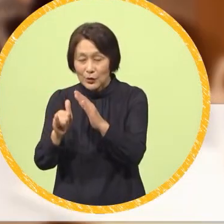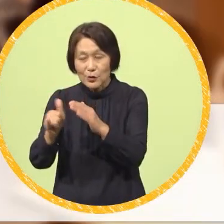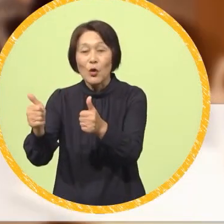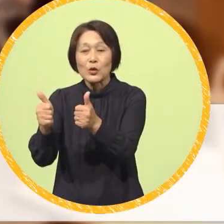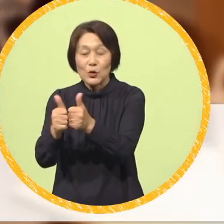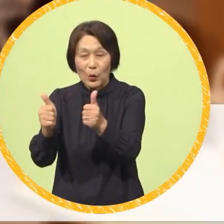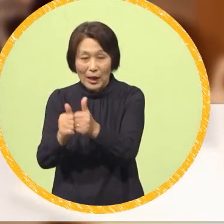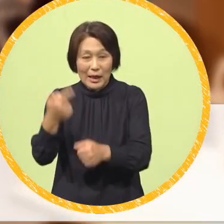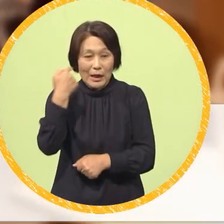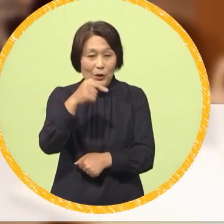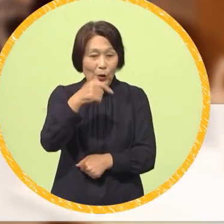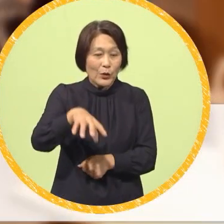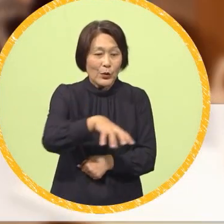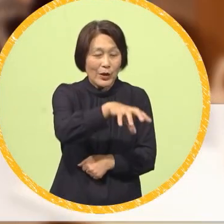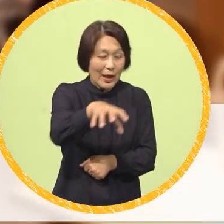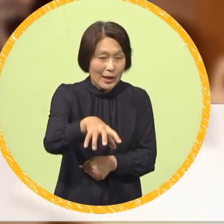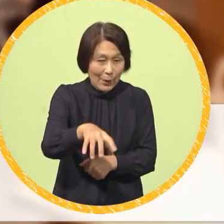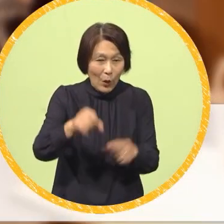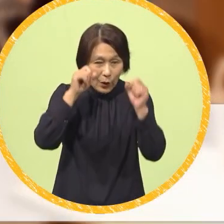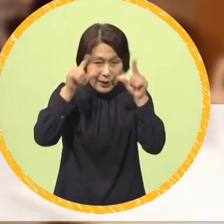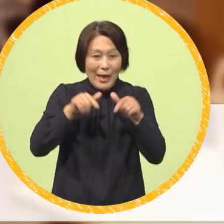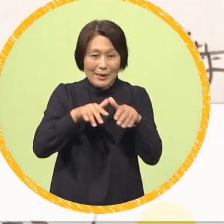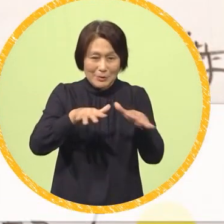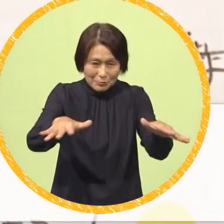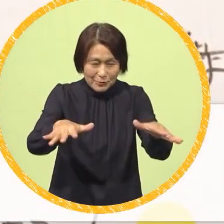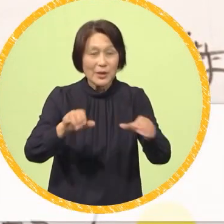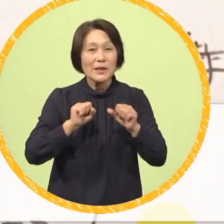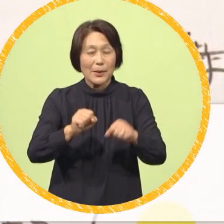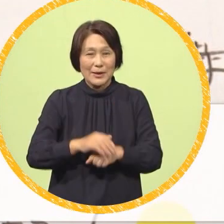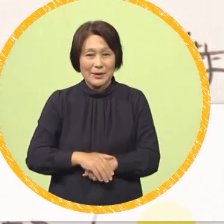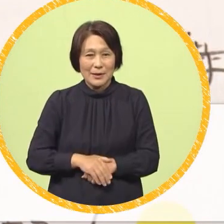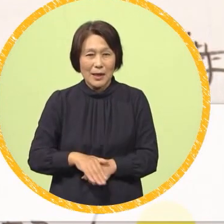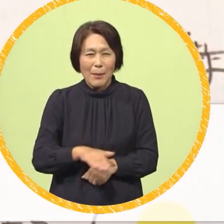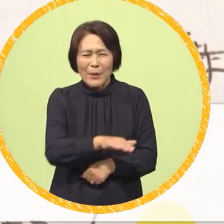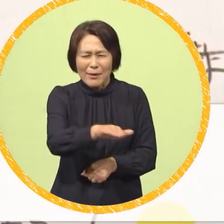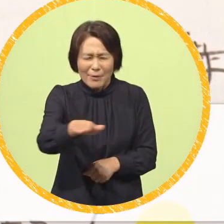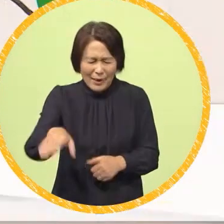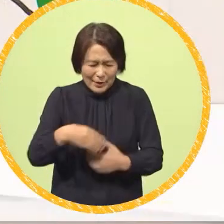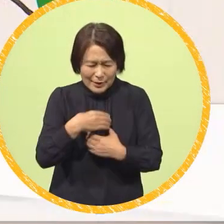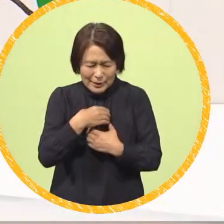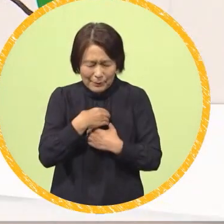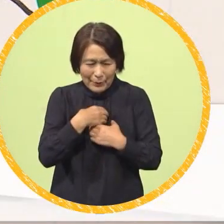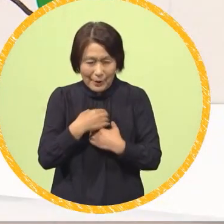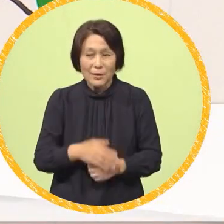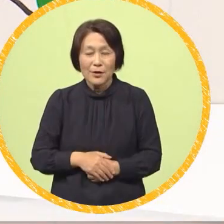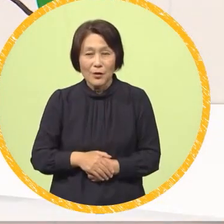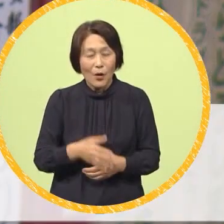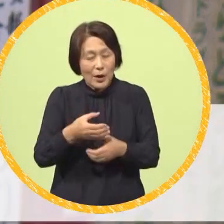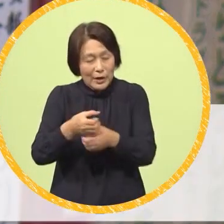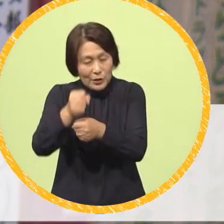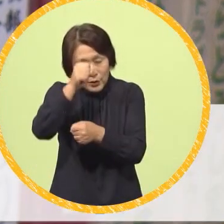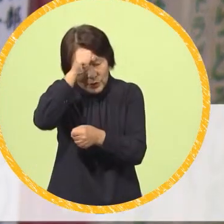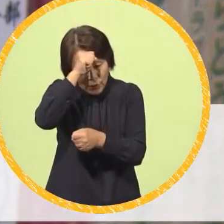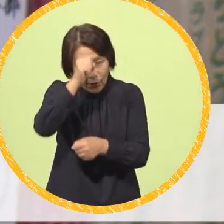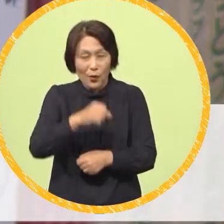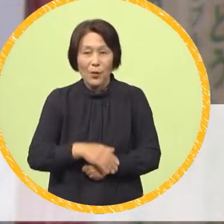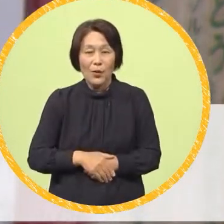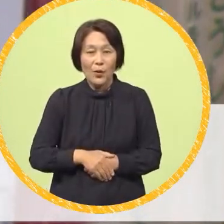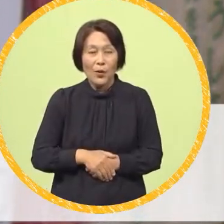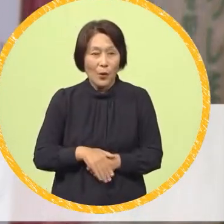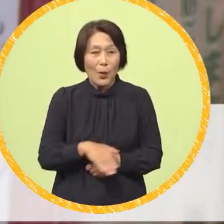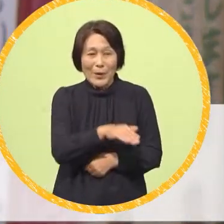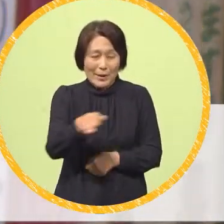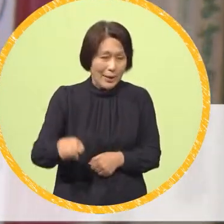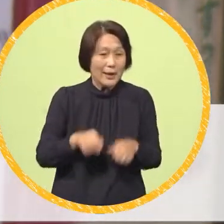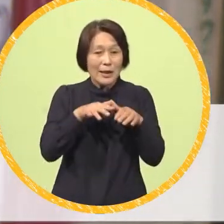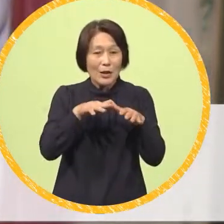育機関での啓発活動を積極的に行い、誰にでも起こる可能性のある依存症という病気の周知と予